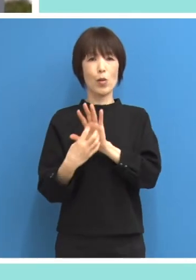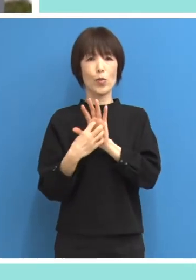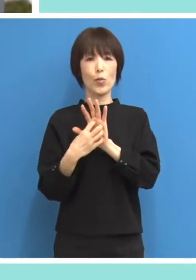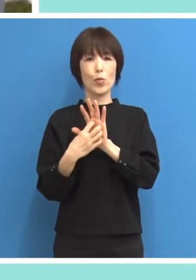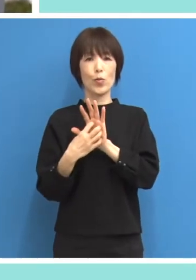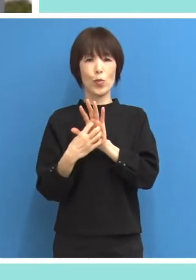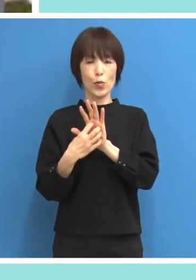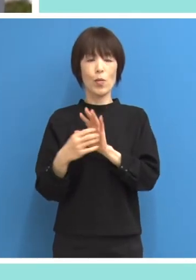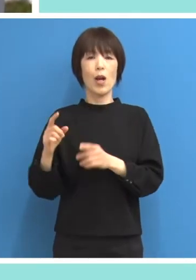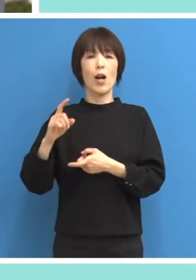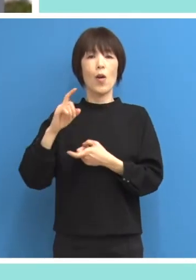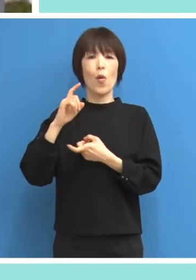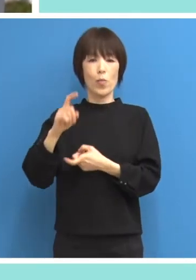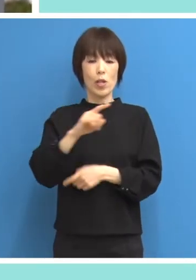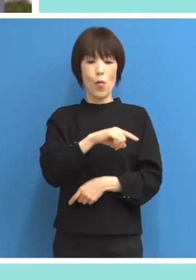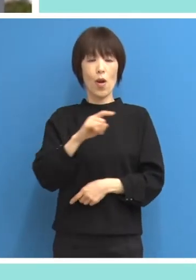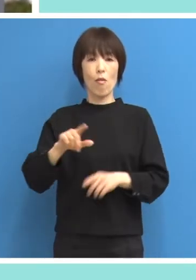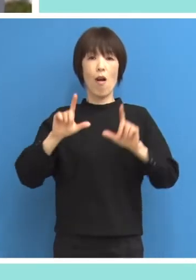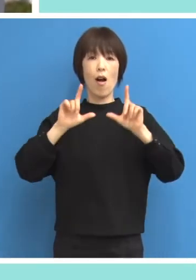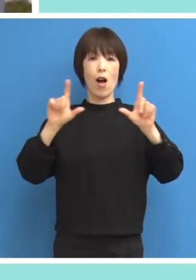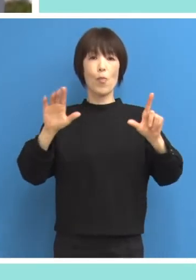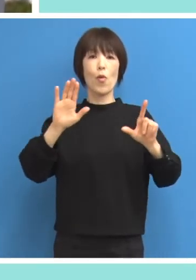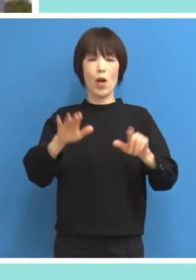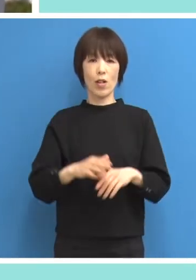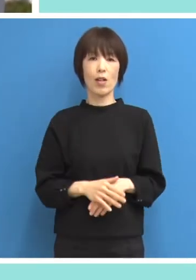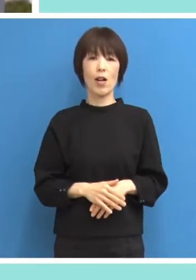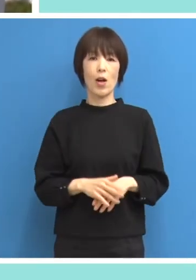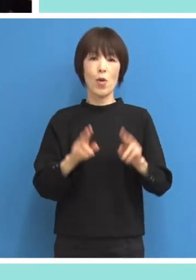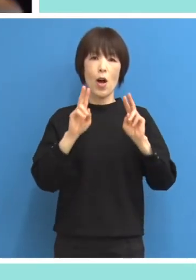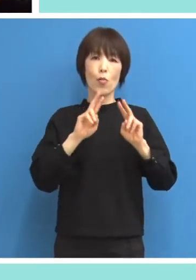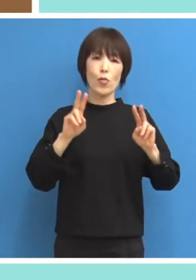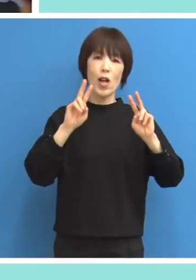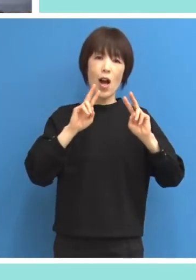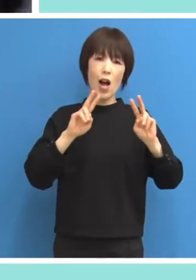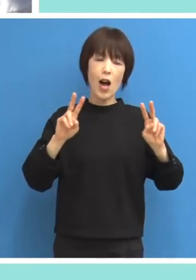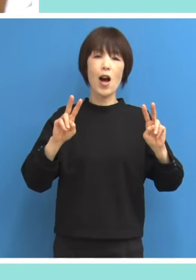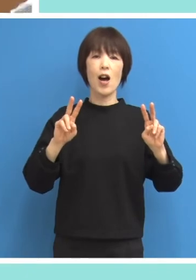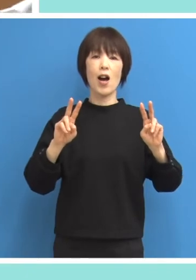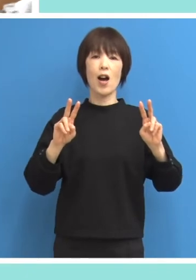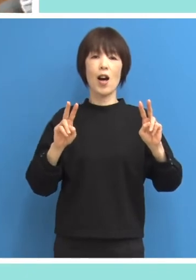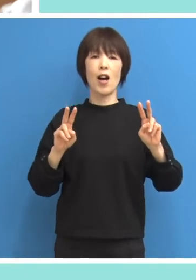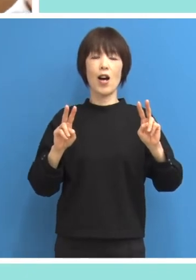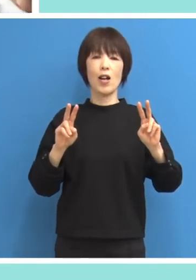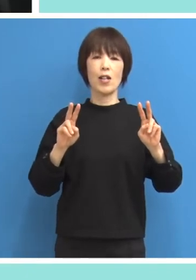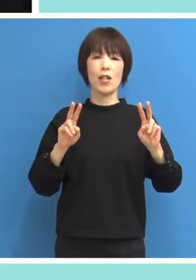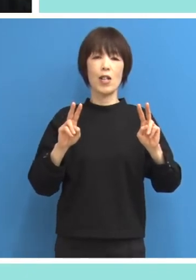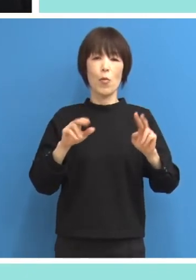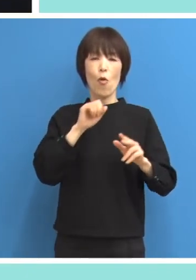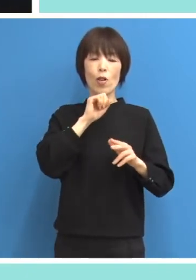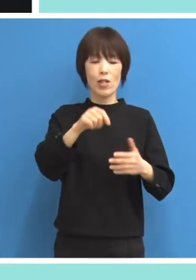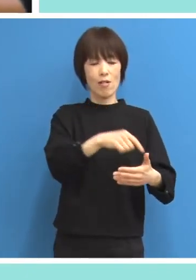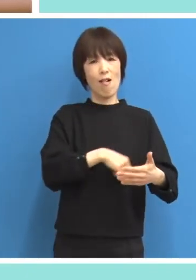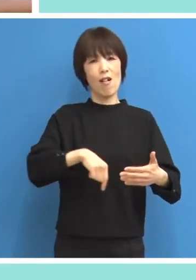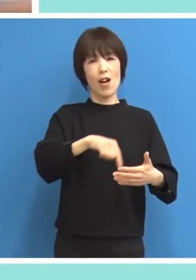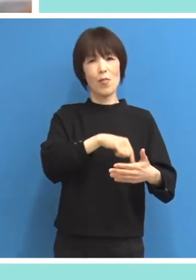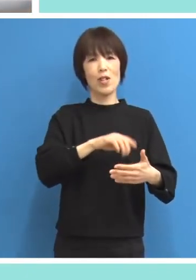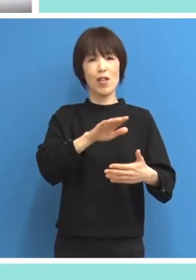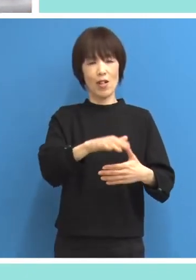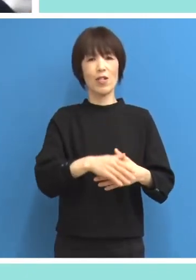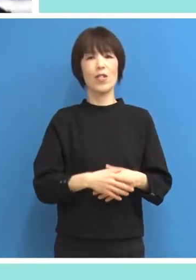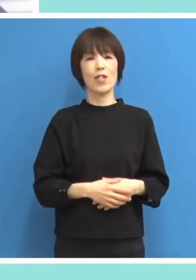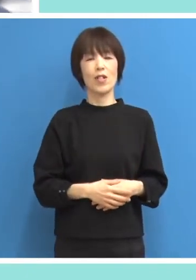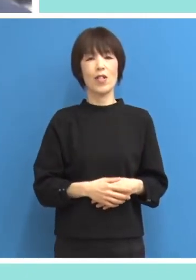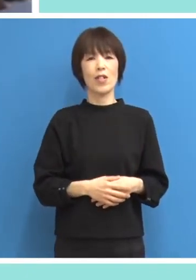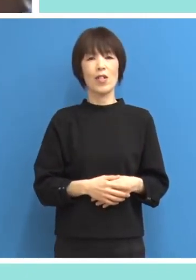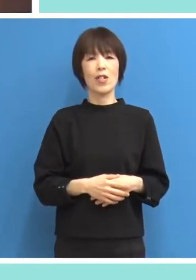マーク、キャッチコピーの発表があったり、まあ、歌も本当にあの可愛らしいといいますか、いい歌詞でです